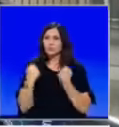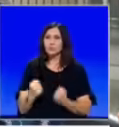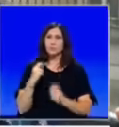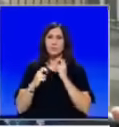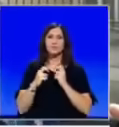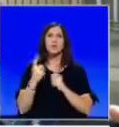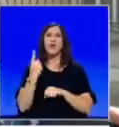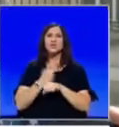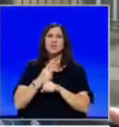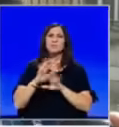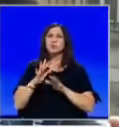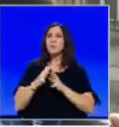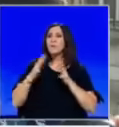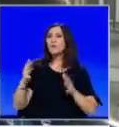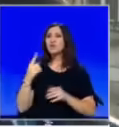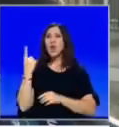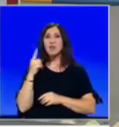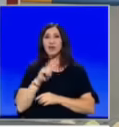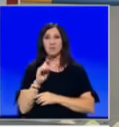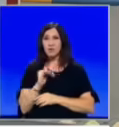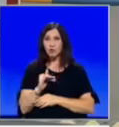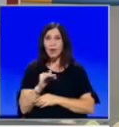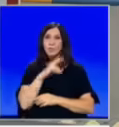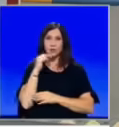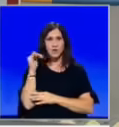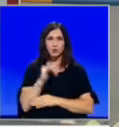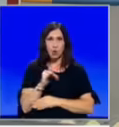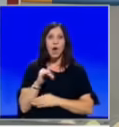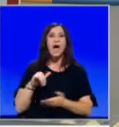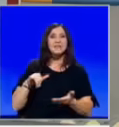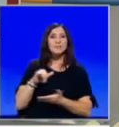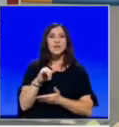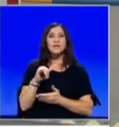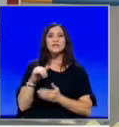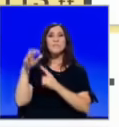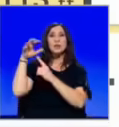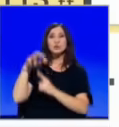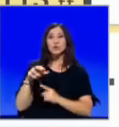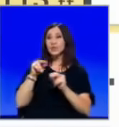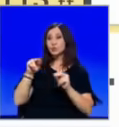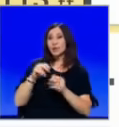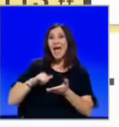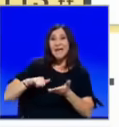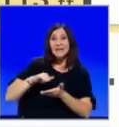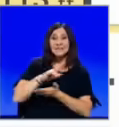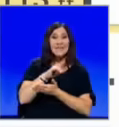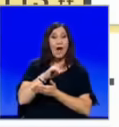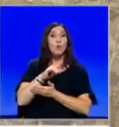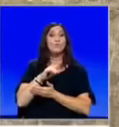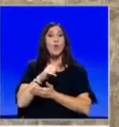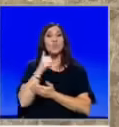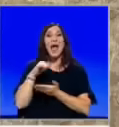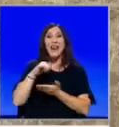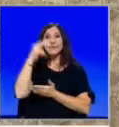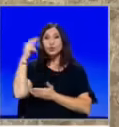Час, може би повече, линейката не дойде, полицаите дойдоха. Самолетът с парашутиста и неговият инструктор е излетял от летището до селото, а двамата